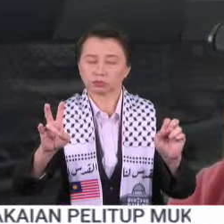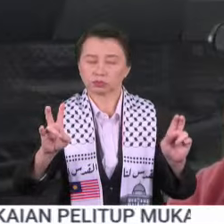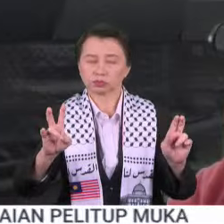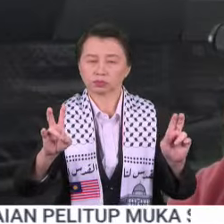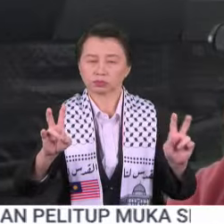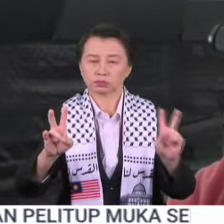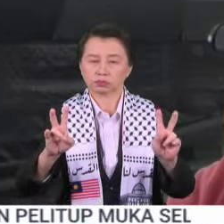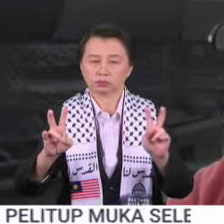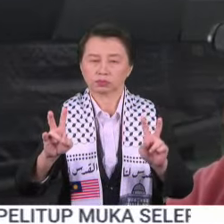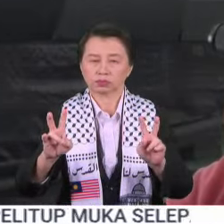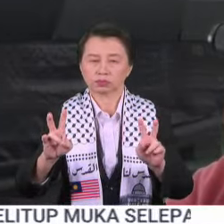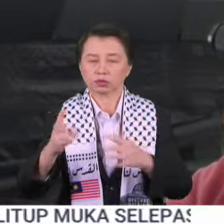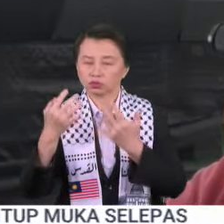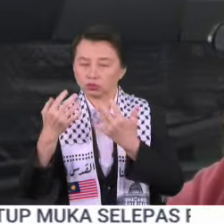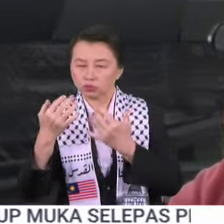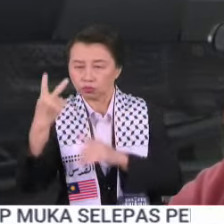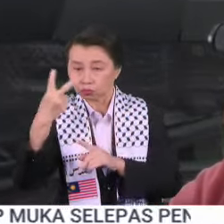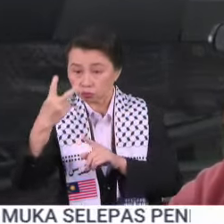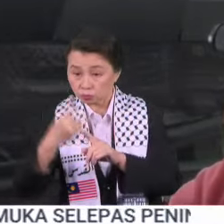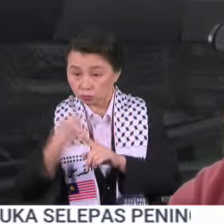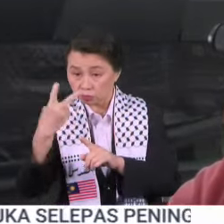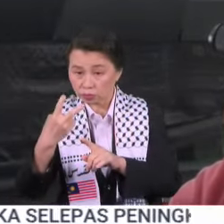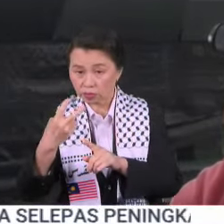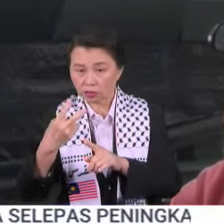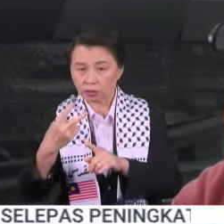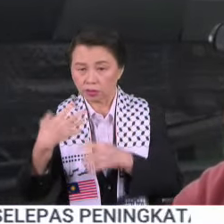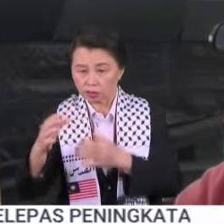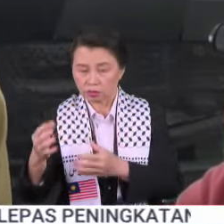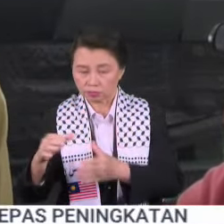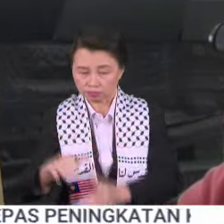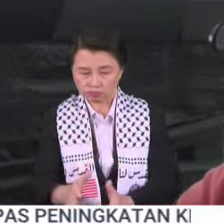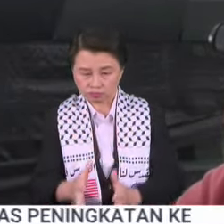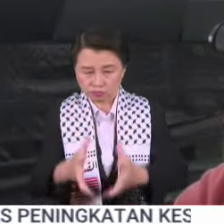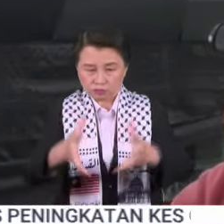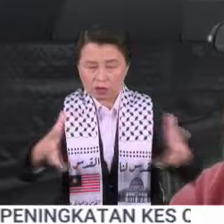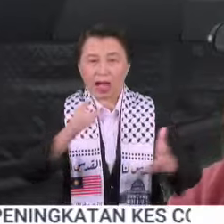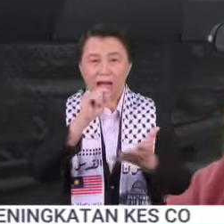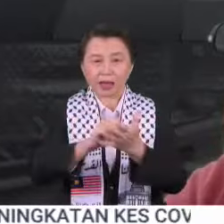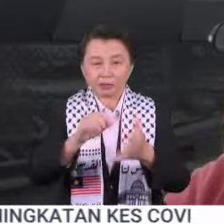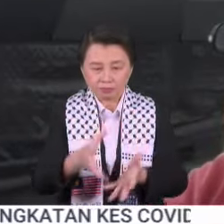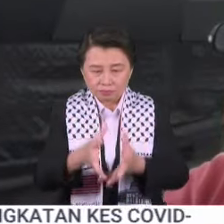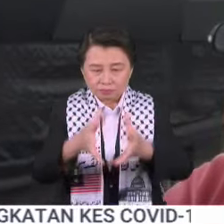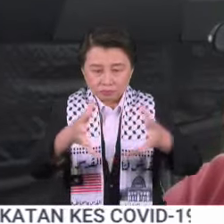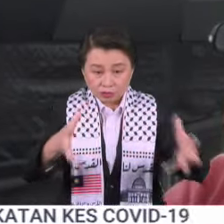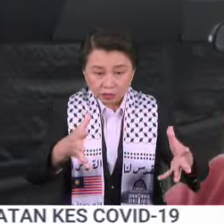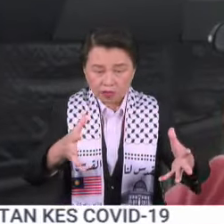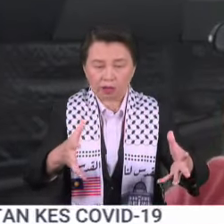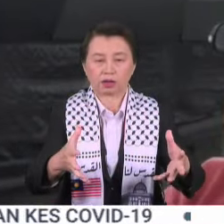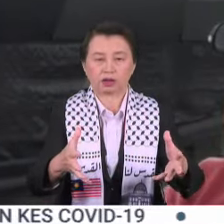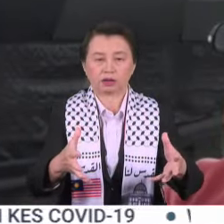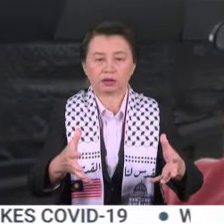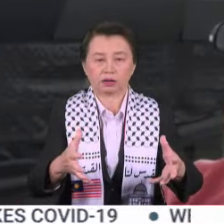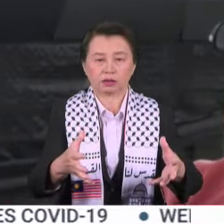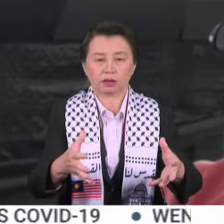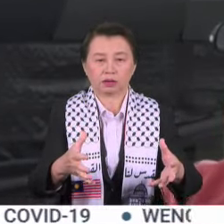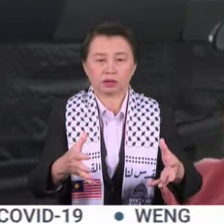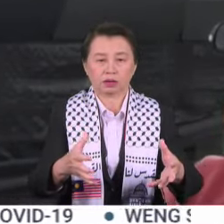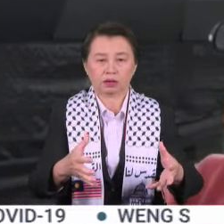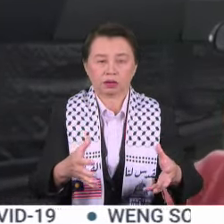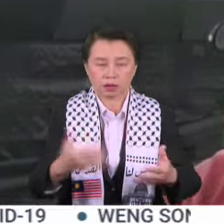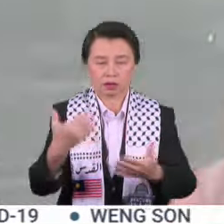Kita tunggu daripada 2 bulan supaya yang baru datang lah. Anak-anak, apa kau panggil itu? Benda